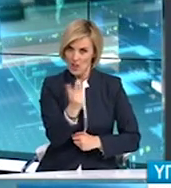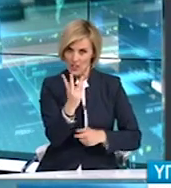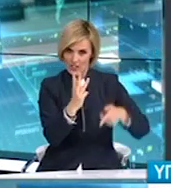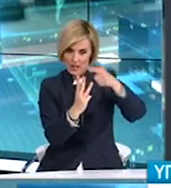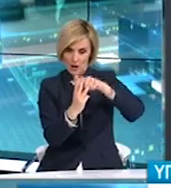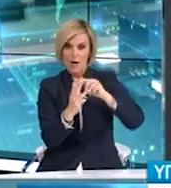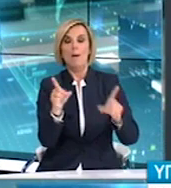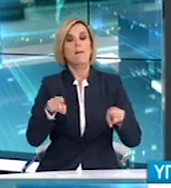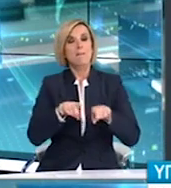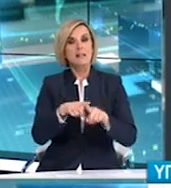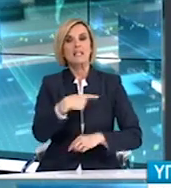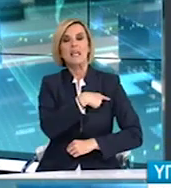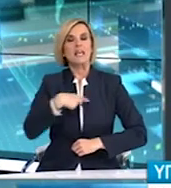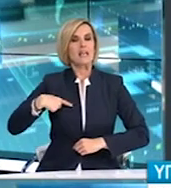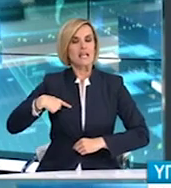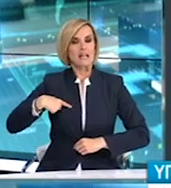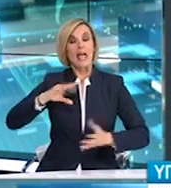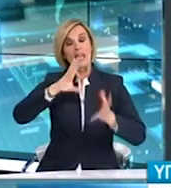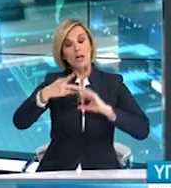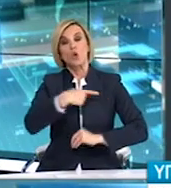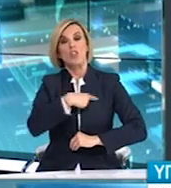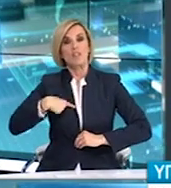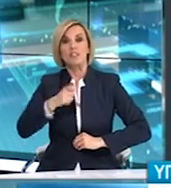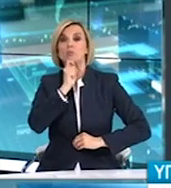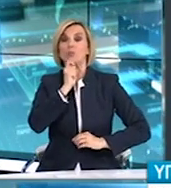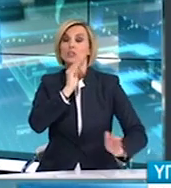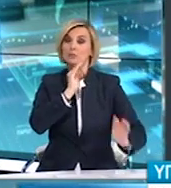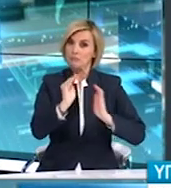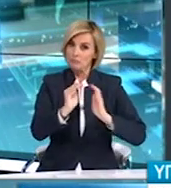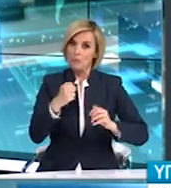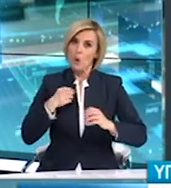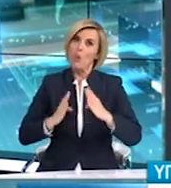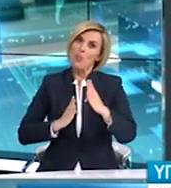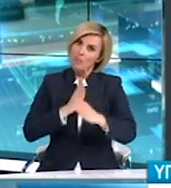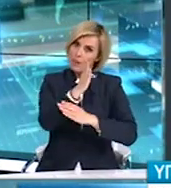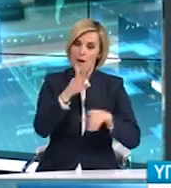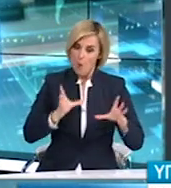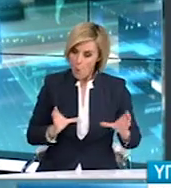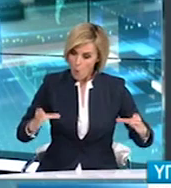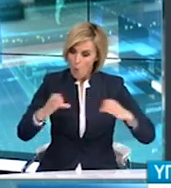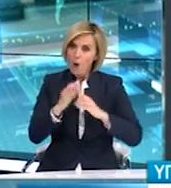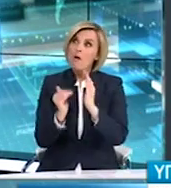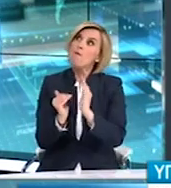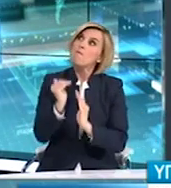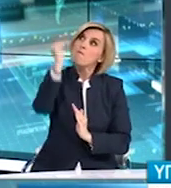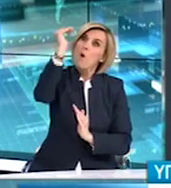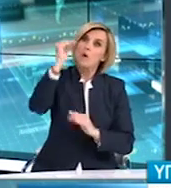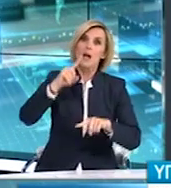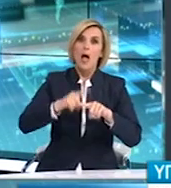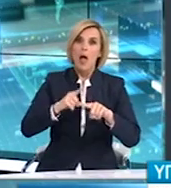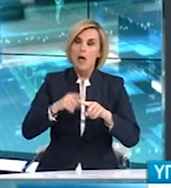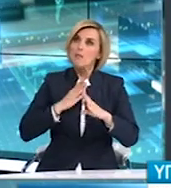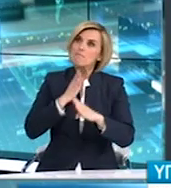Γενικό Διευθυντή της Γενικής Γραμματείας Πολιτικής Προστασίας, τον κύριο Θεοδόρου, θα μεταβώ στη Βόρεια Ελλάδα για να βρεθώ μαζί